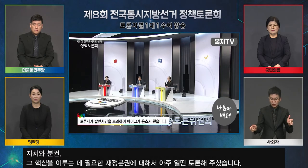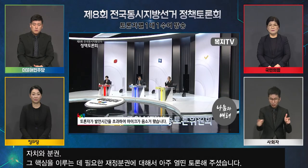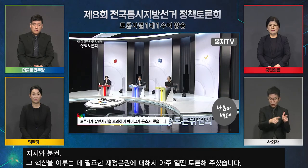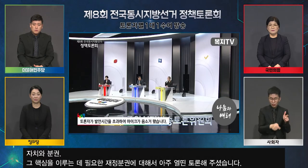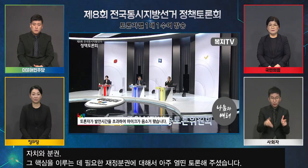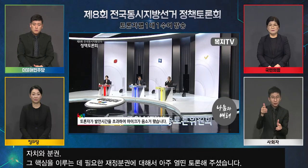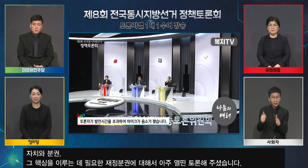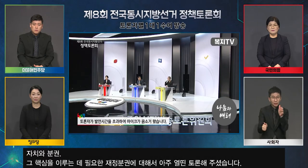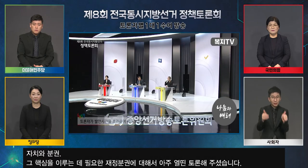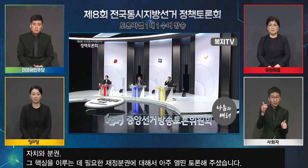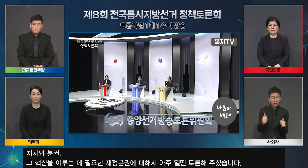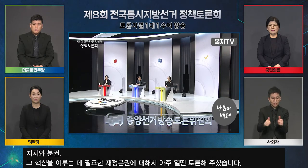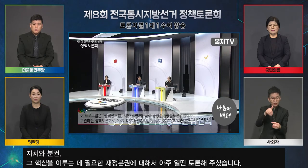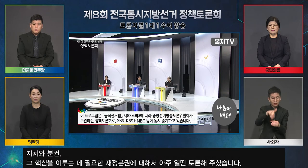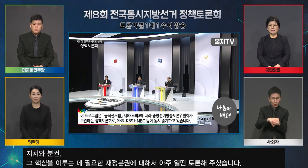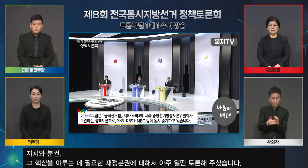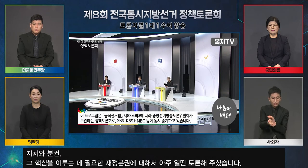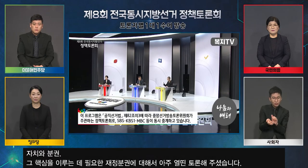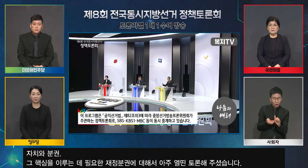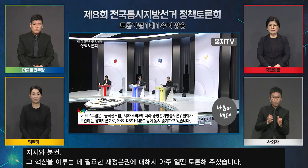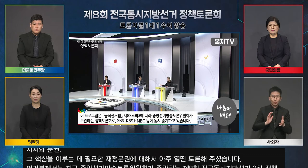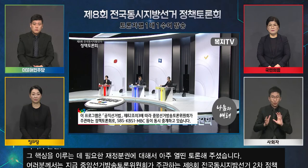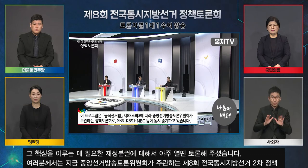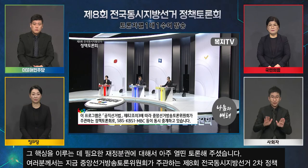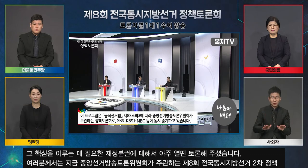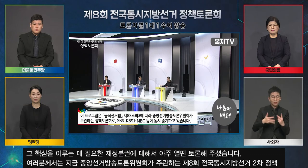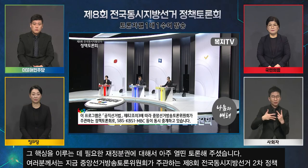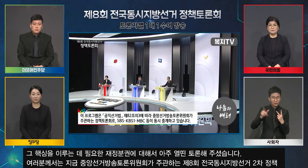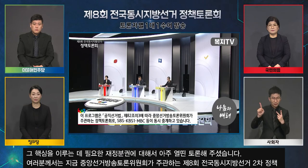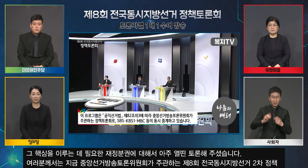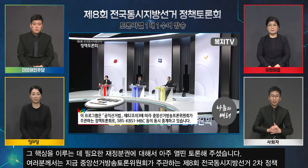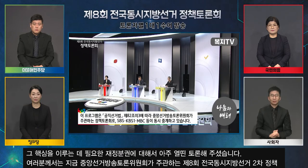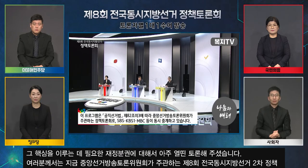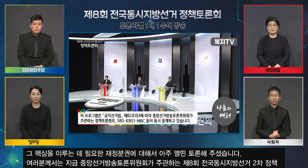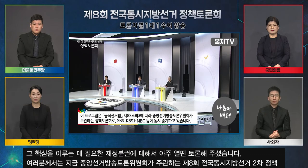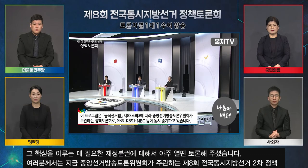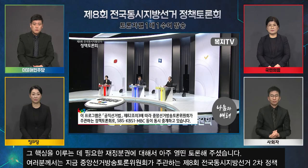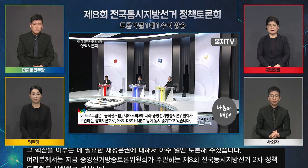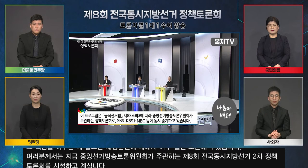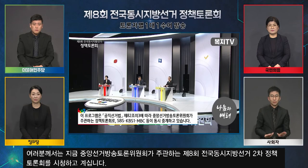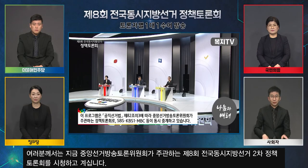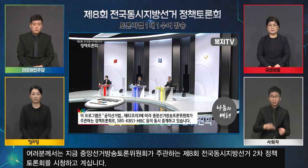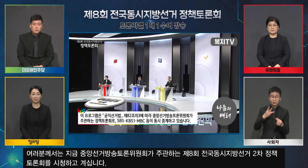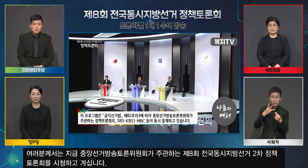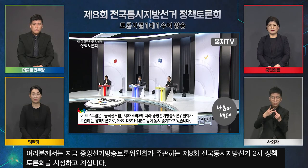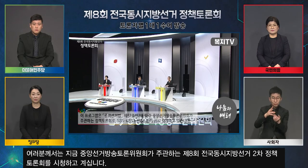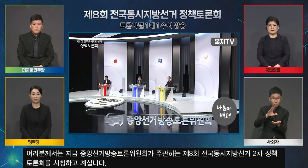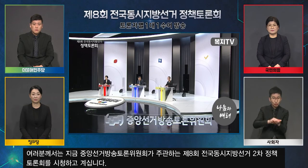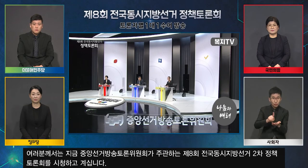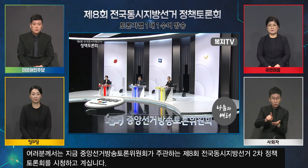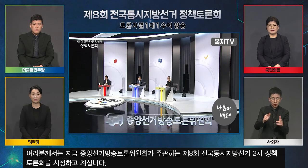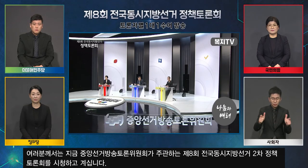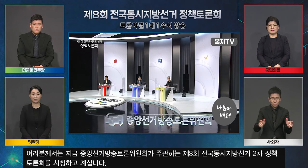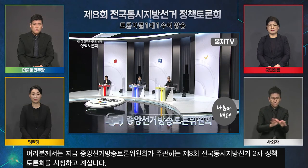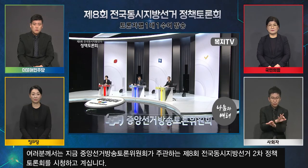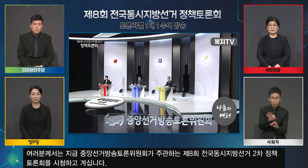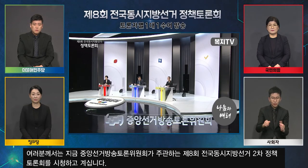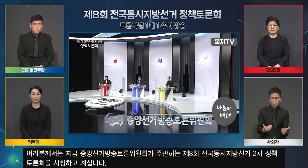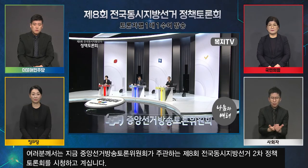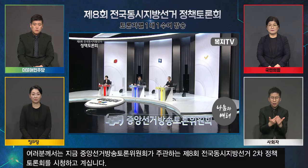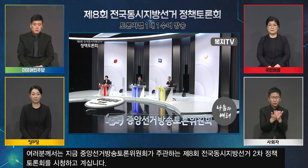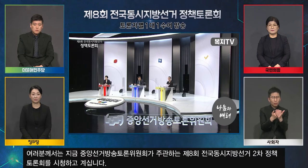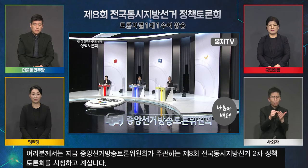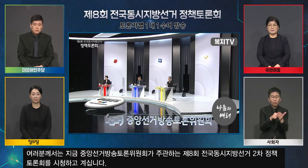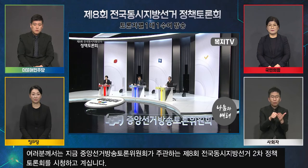정책토론회를 시청하고 계십니다. 마지막 토론 주제는 지역경제 활성화 방안입니다.